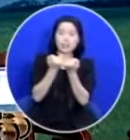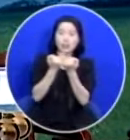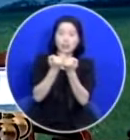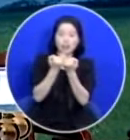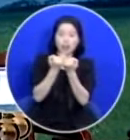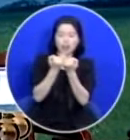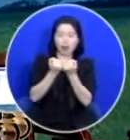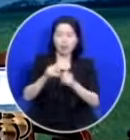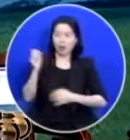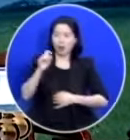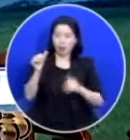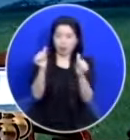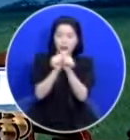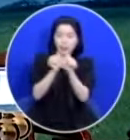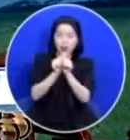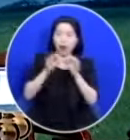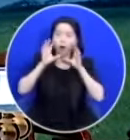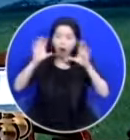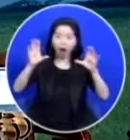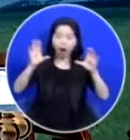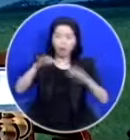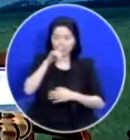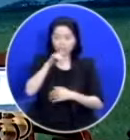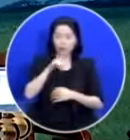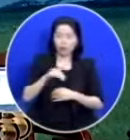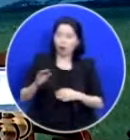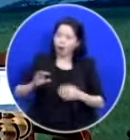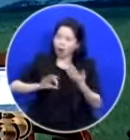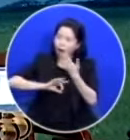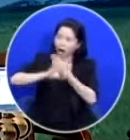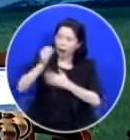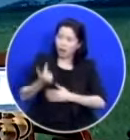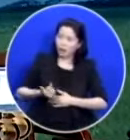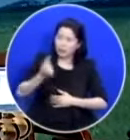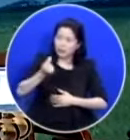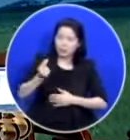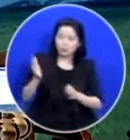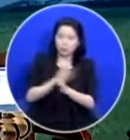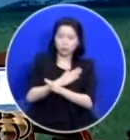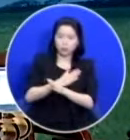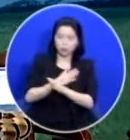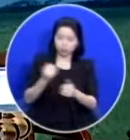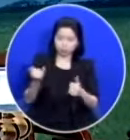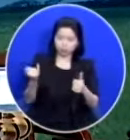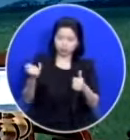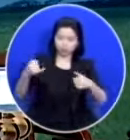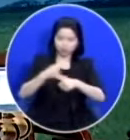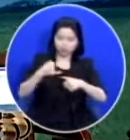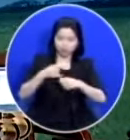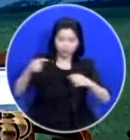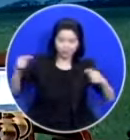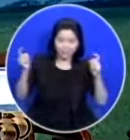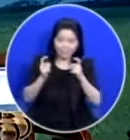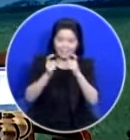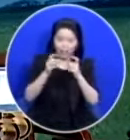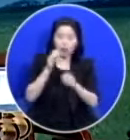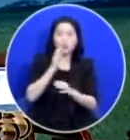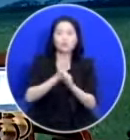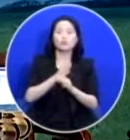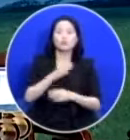남자 고함 소리도 나고 그래서이 아침 일찍부터 웬 부부 싸움을 하나 이런 마음으로 왔습니다 근데